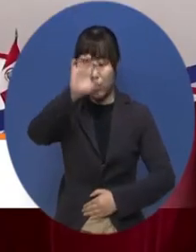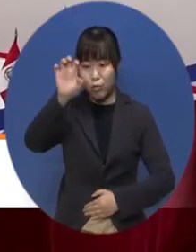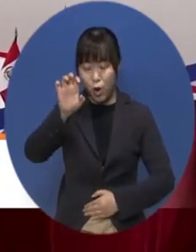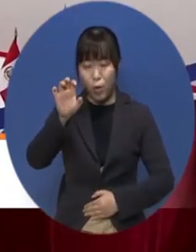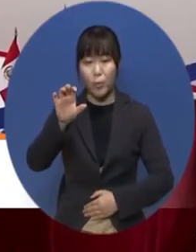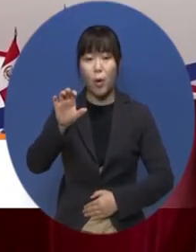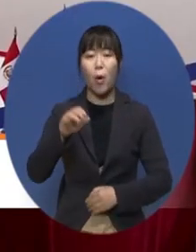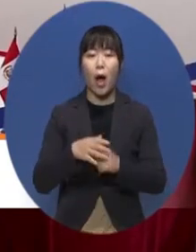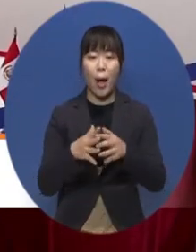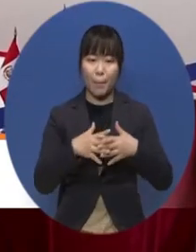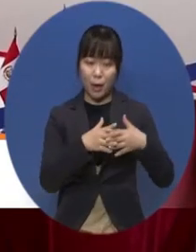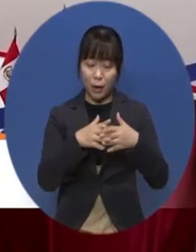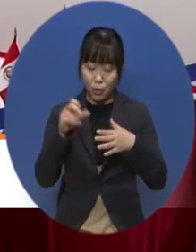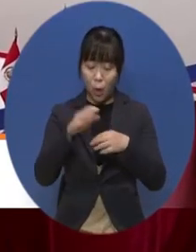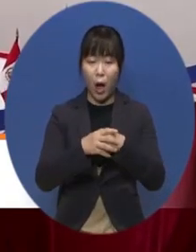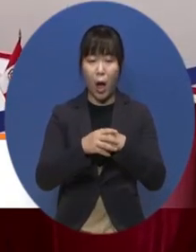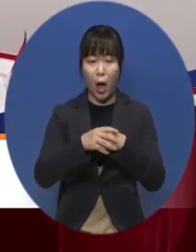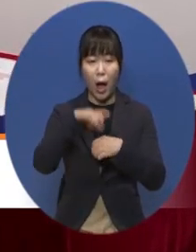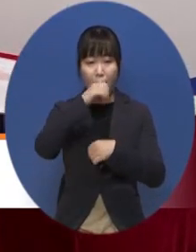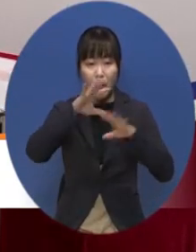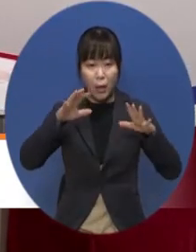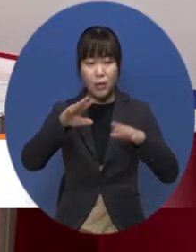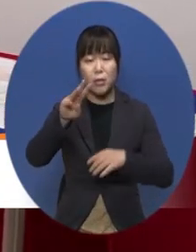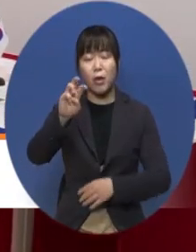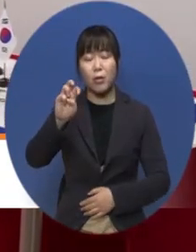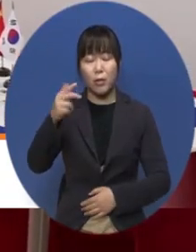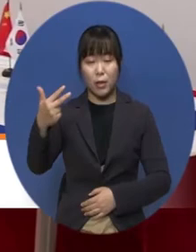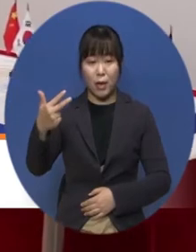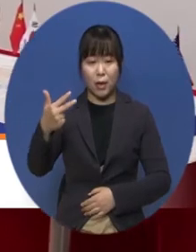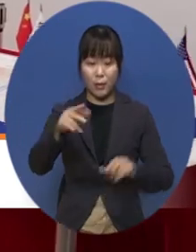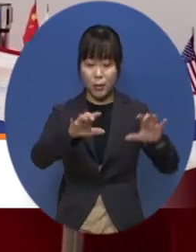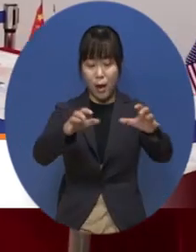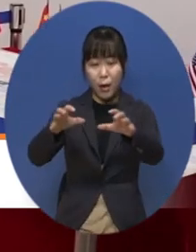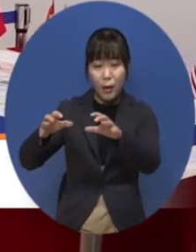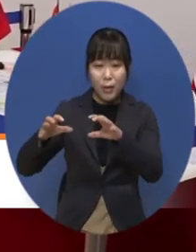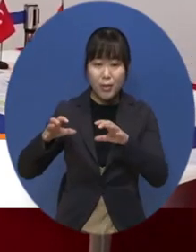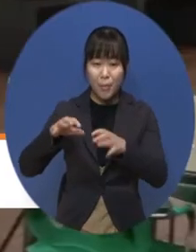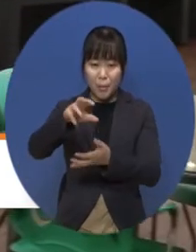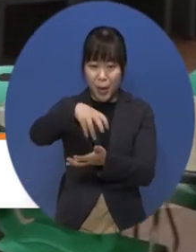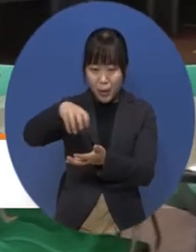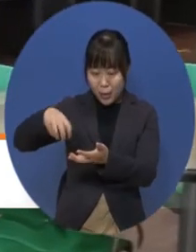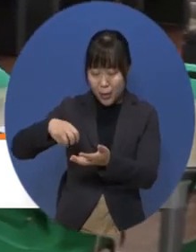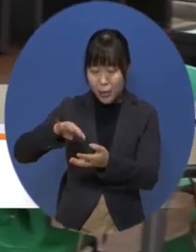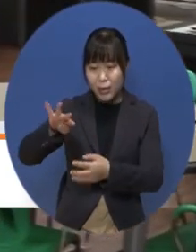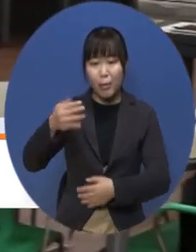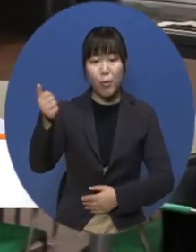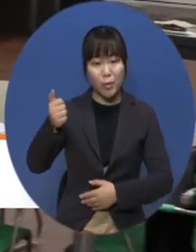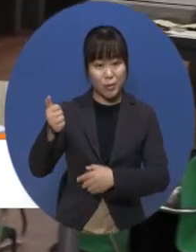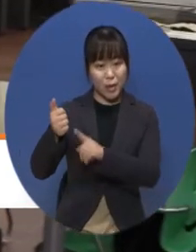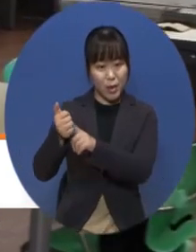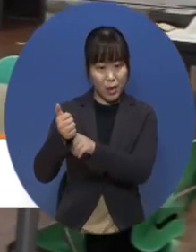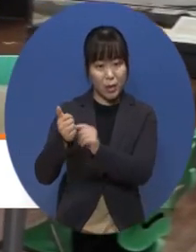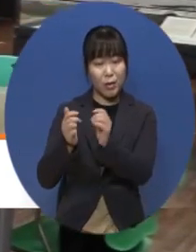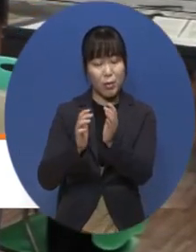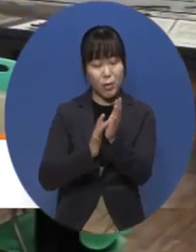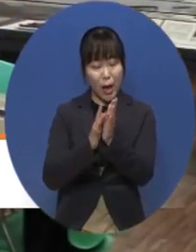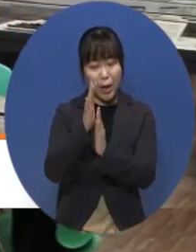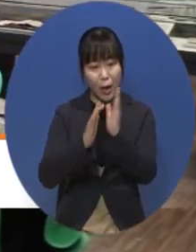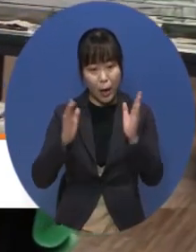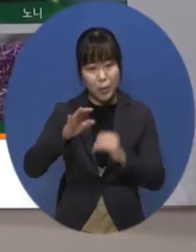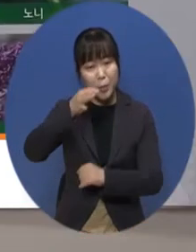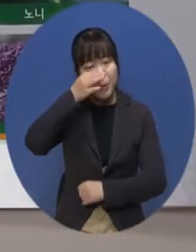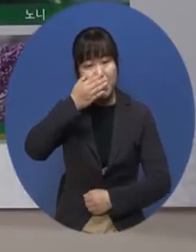아메리카, 아프리카 등 37개 나라에서 수집한 450여 점의 전시품을 만나볼 수 있습니다.